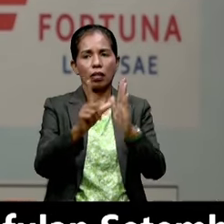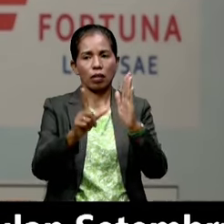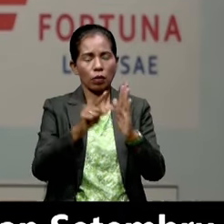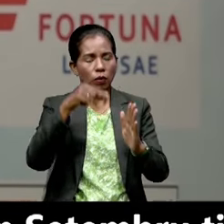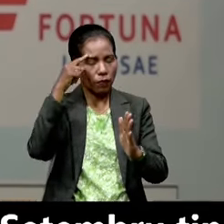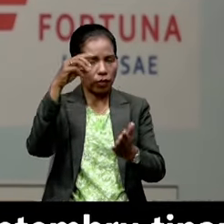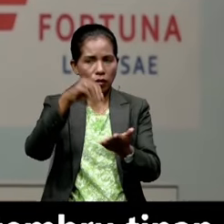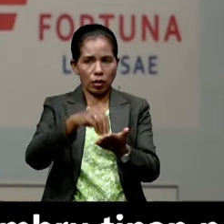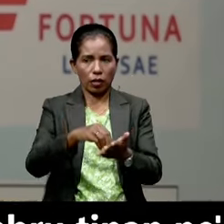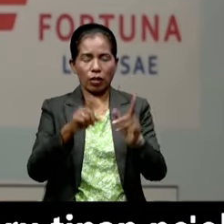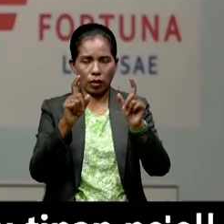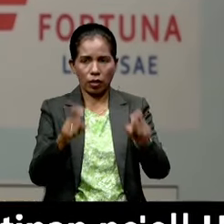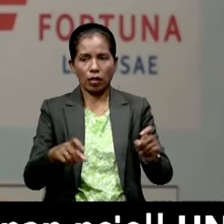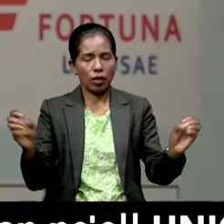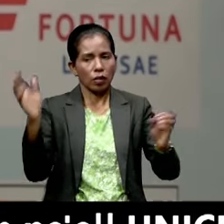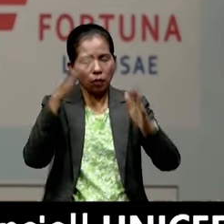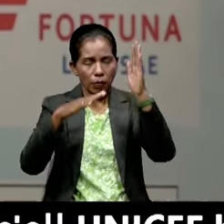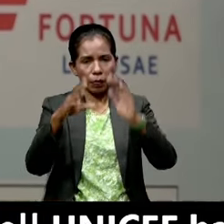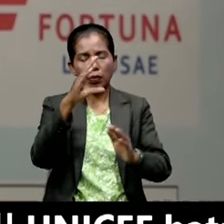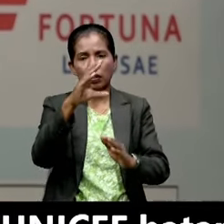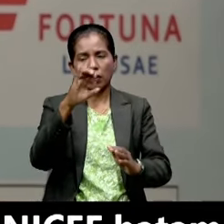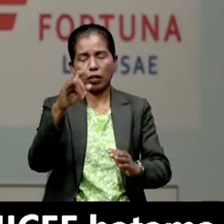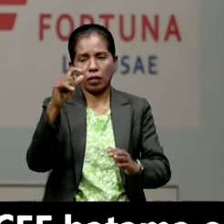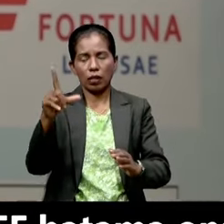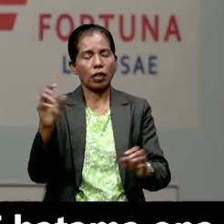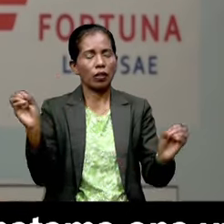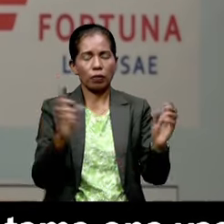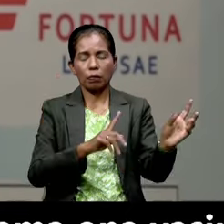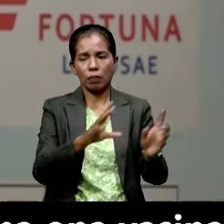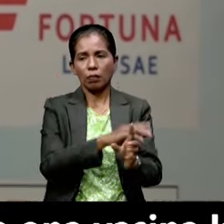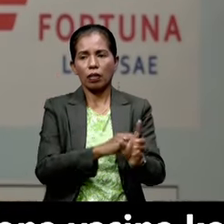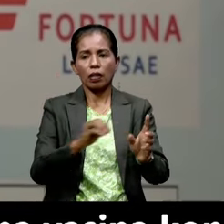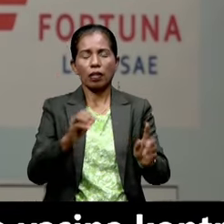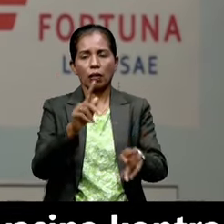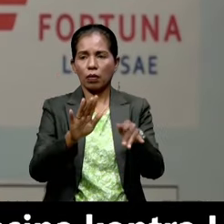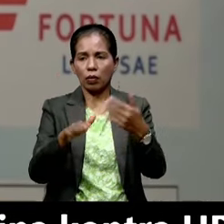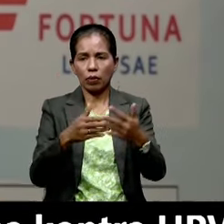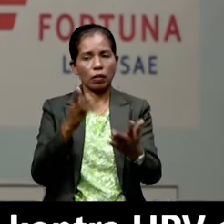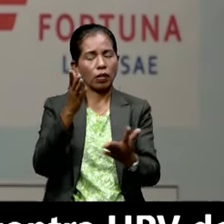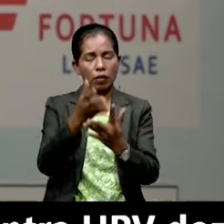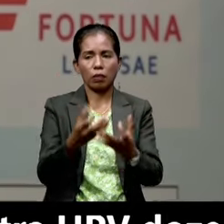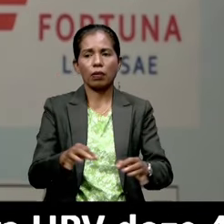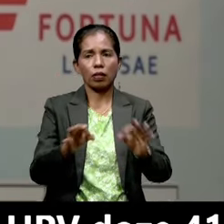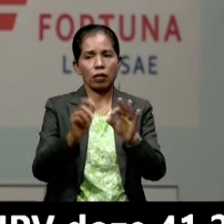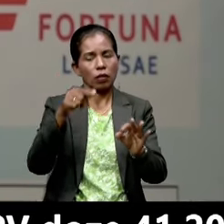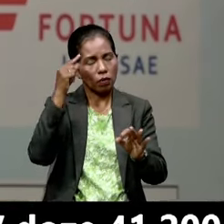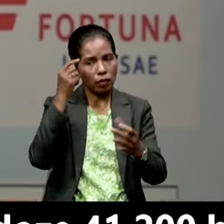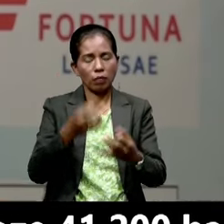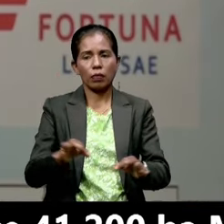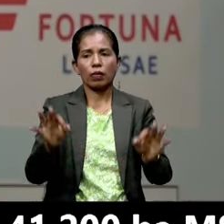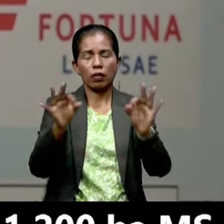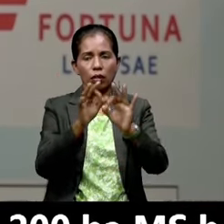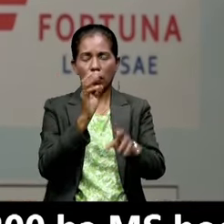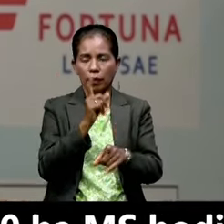impoi obriga. Ini nabe last problem si CTL, last problem impresar. Sektor pribadi komander natar nain mus importanti, gubernur mus importanti, gubernur lokal mus